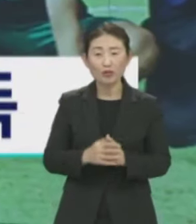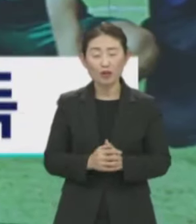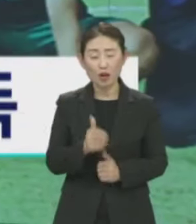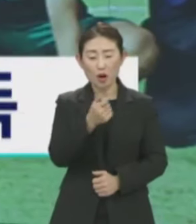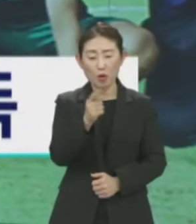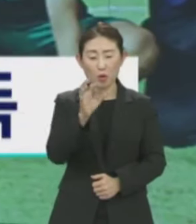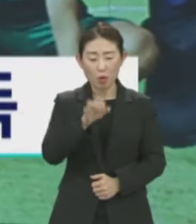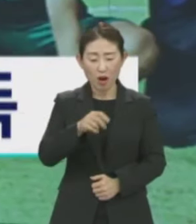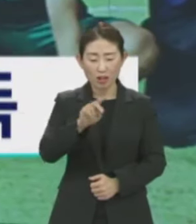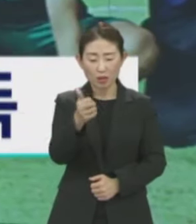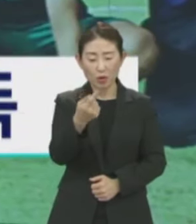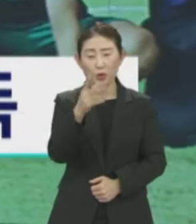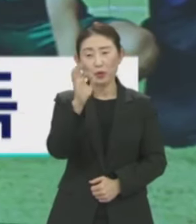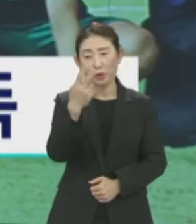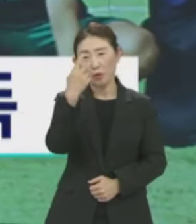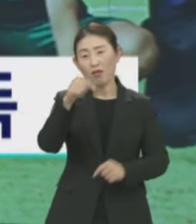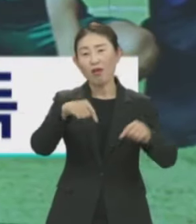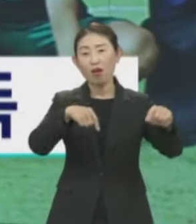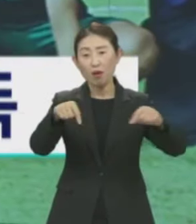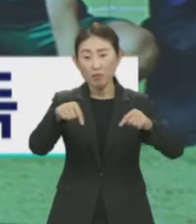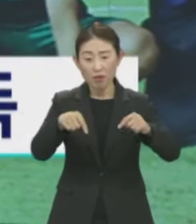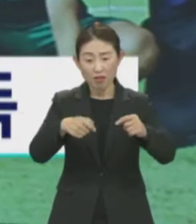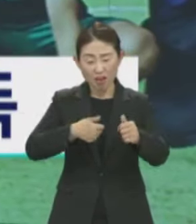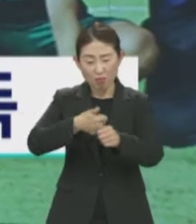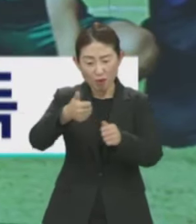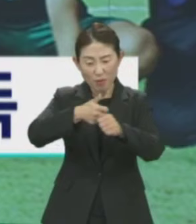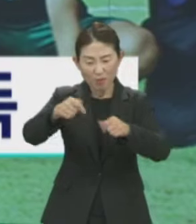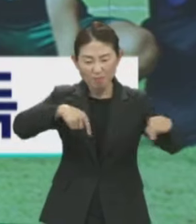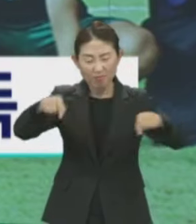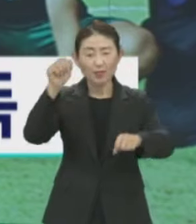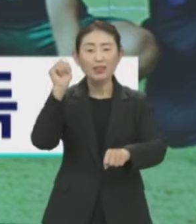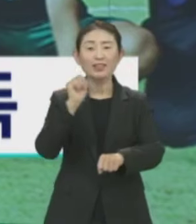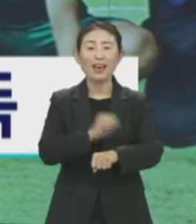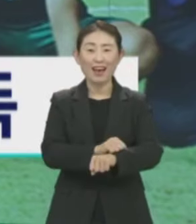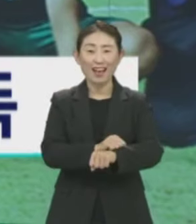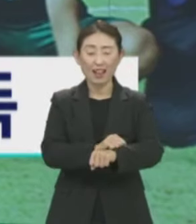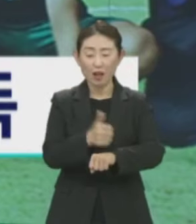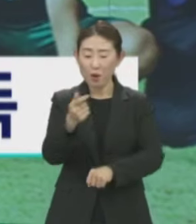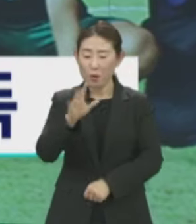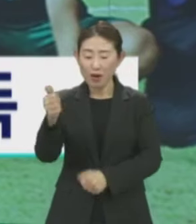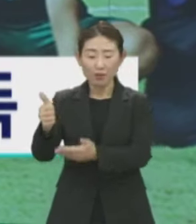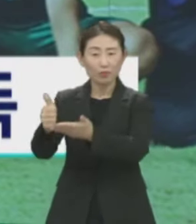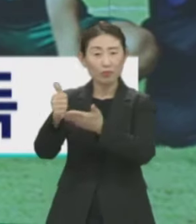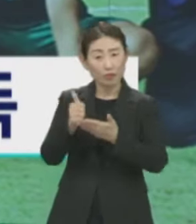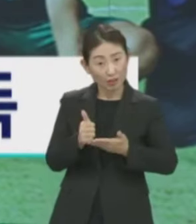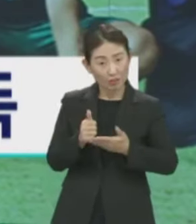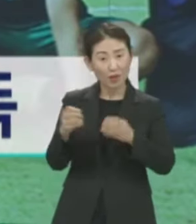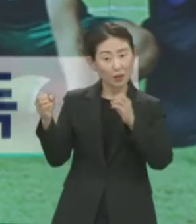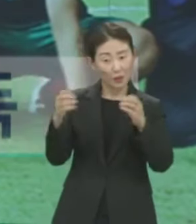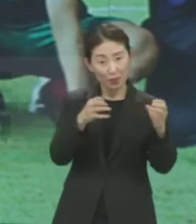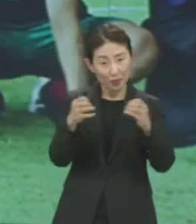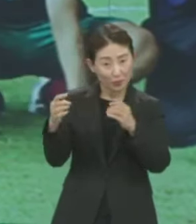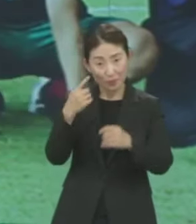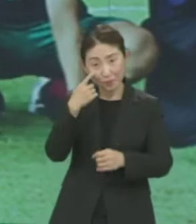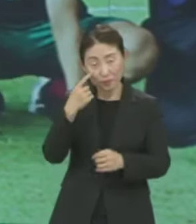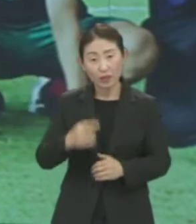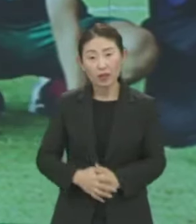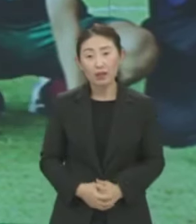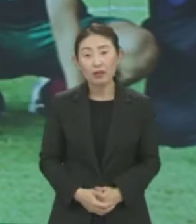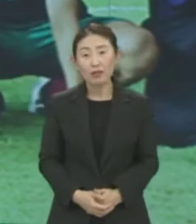살얼음판 같은 시간을 보내며 대반전을 이끌어낸 황선원 감독을 만나서 좀 더 자세한 얘기를